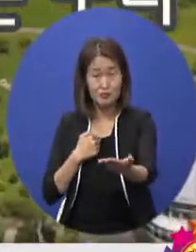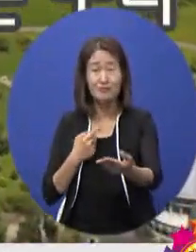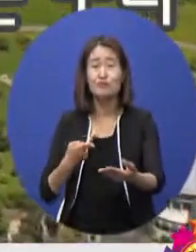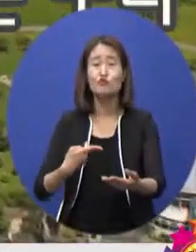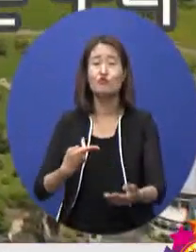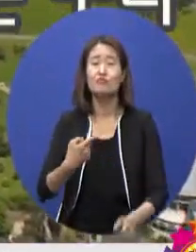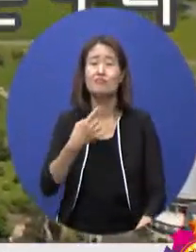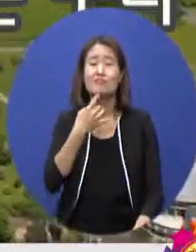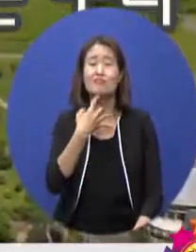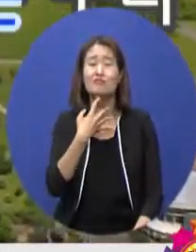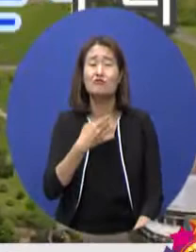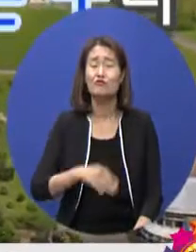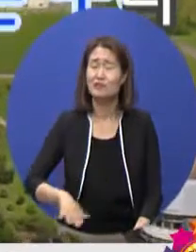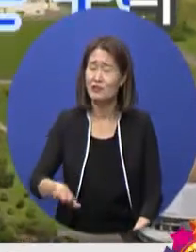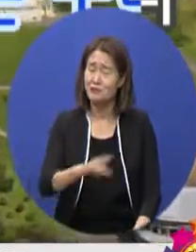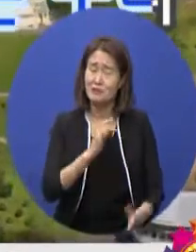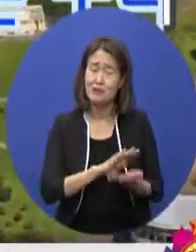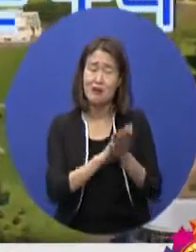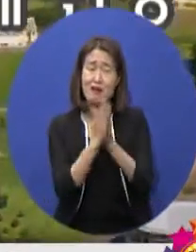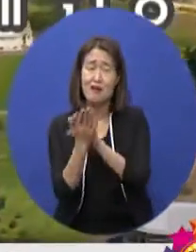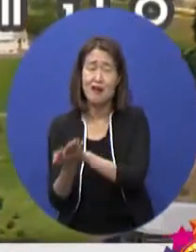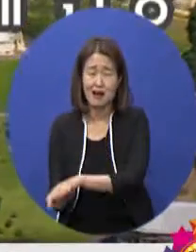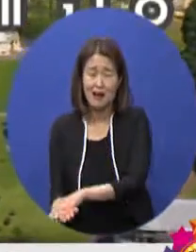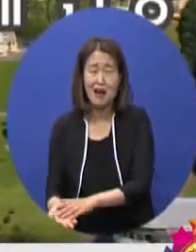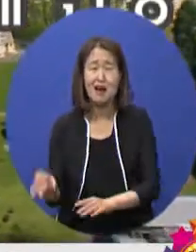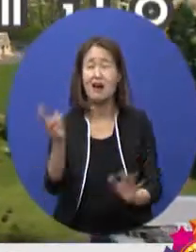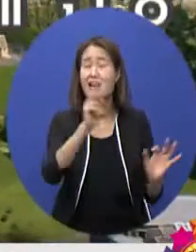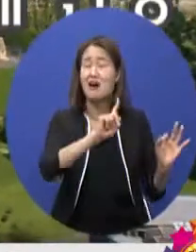우리만 한국이